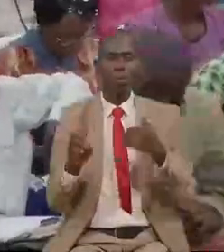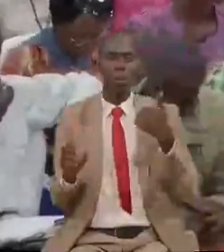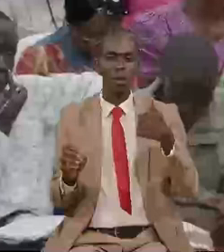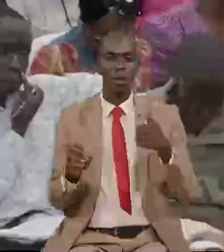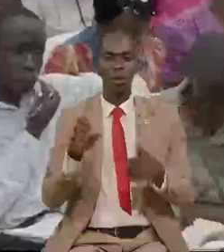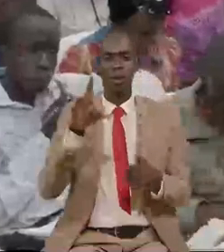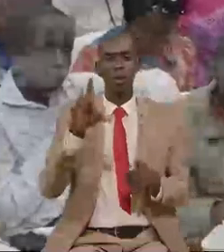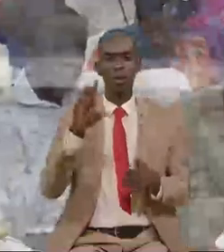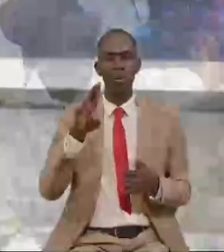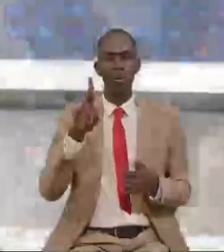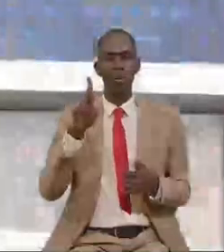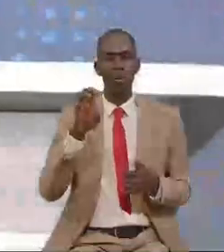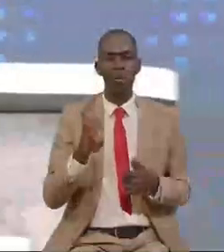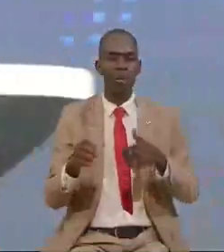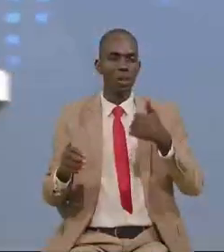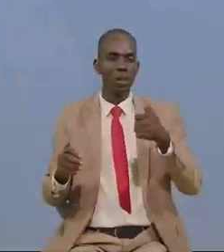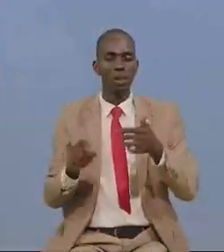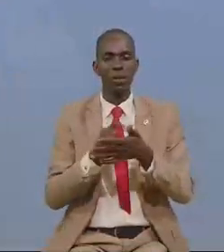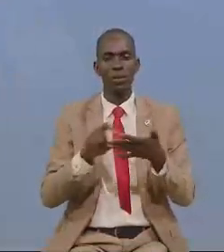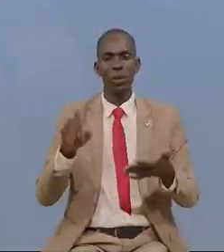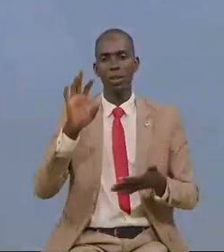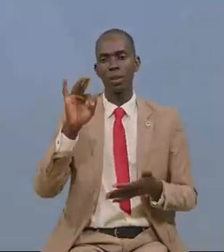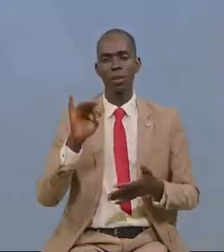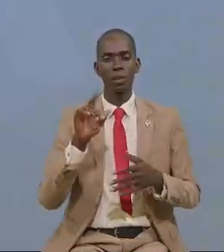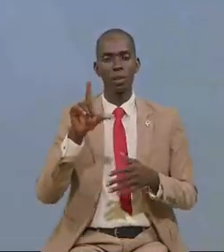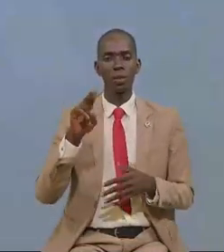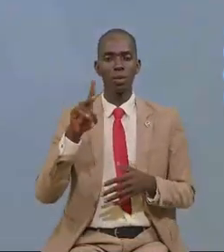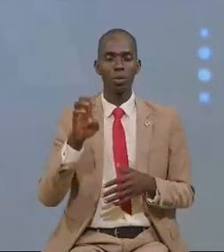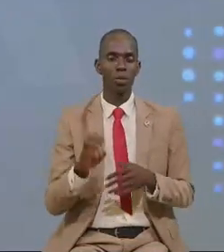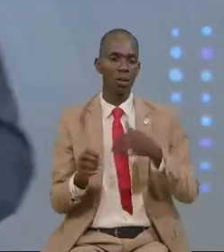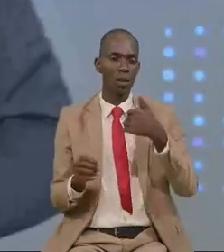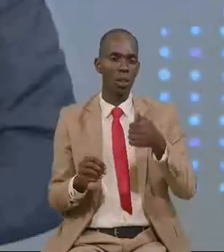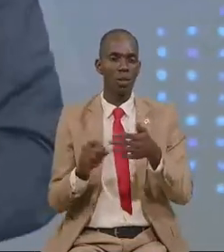Luc 10, verset 19.